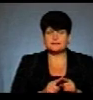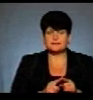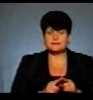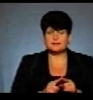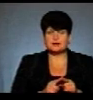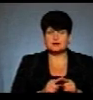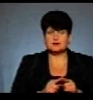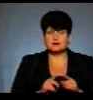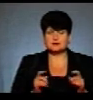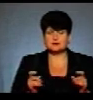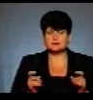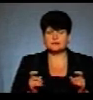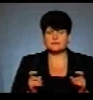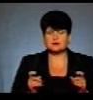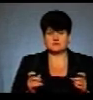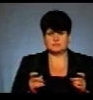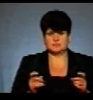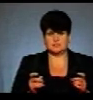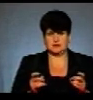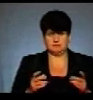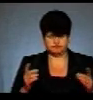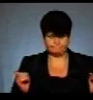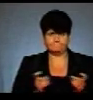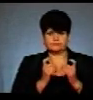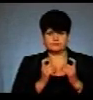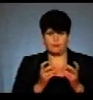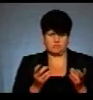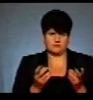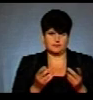сутичка, так, інтересів, потреб. І